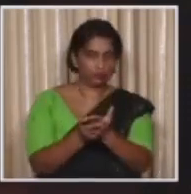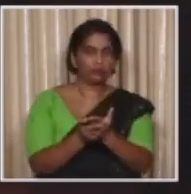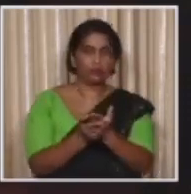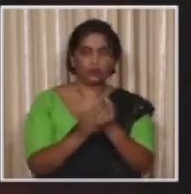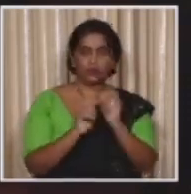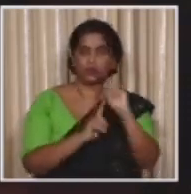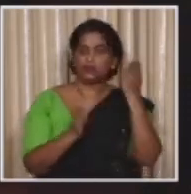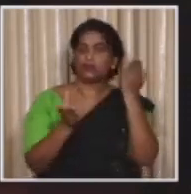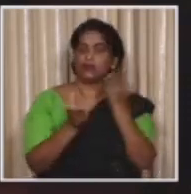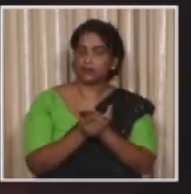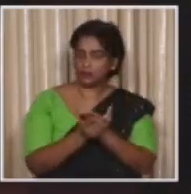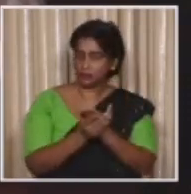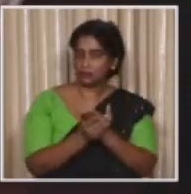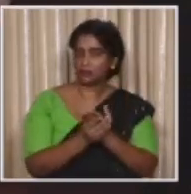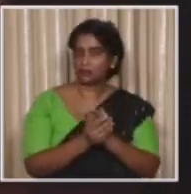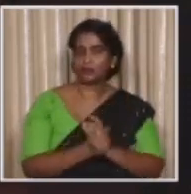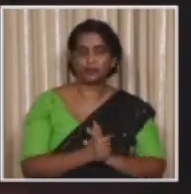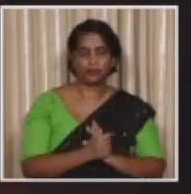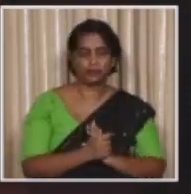සභාගත කරනවා